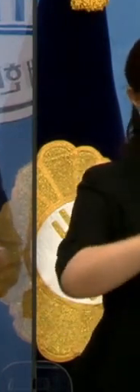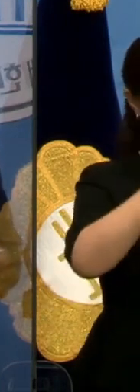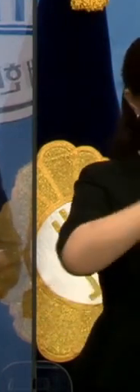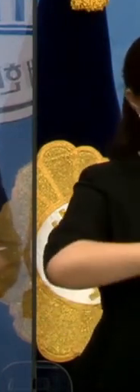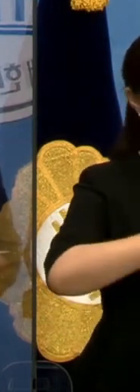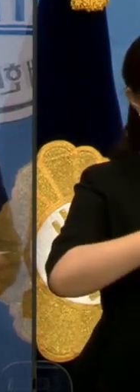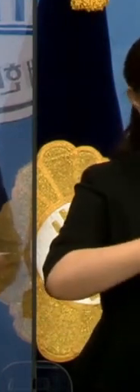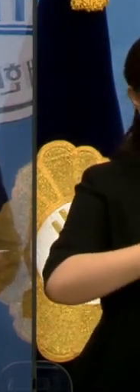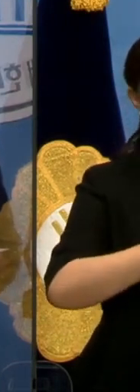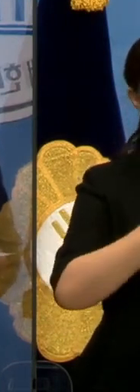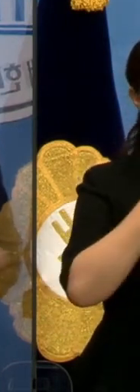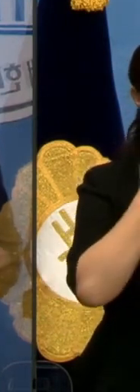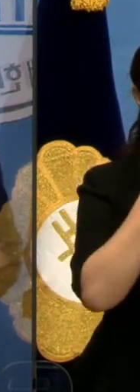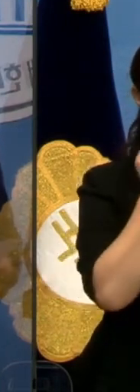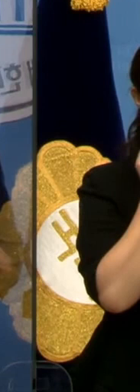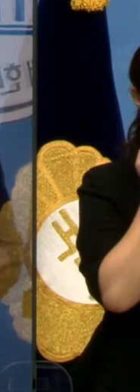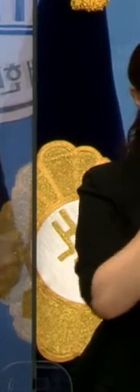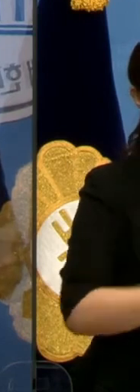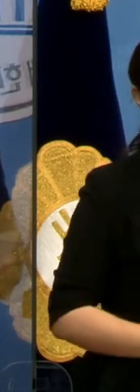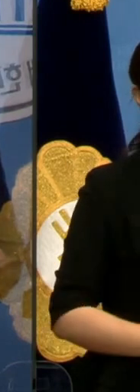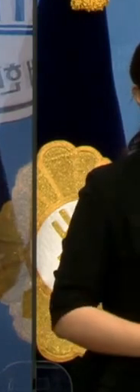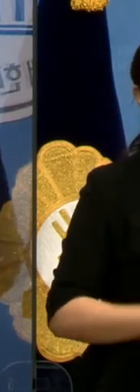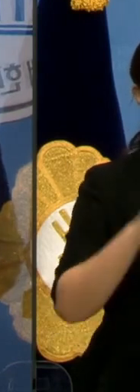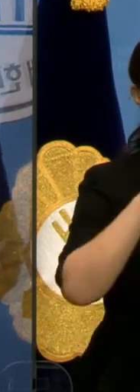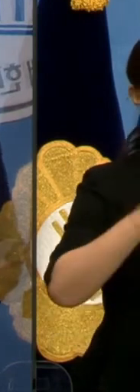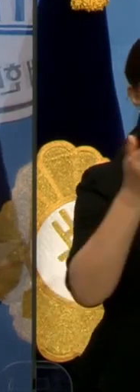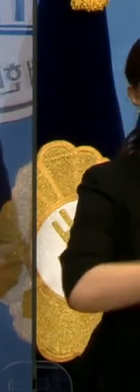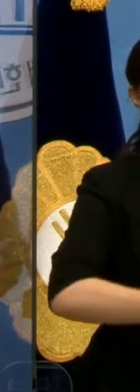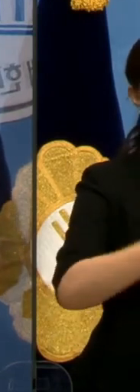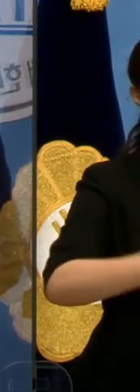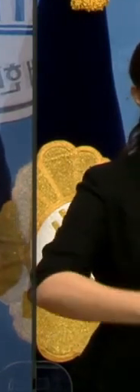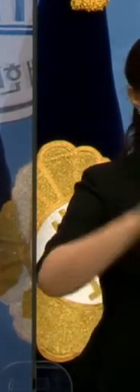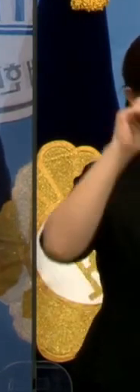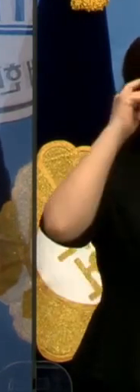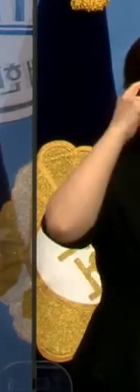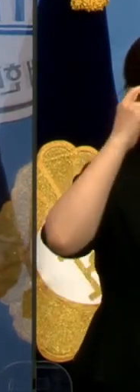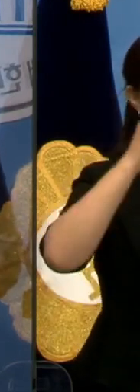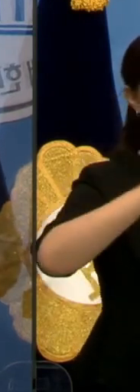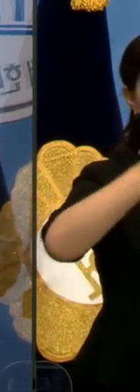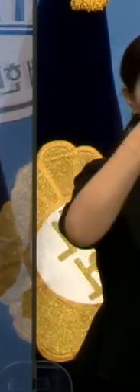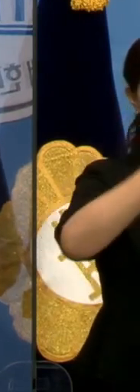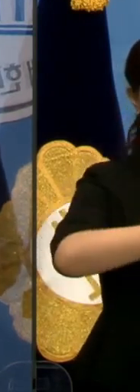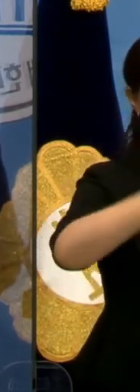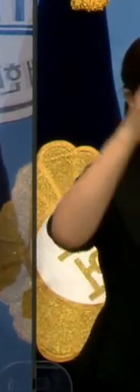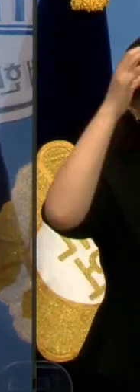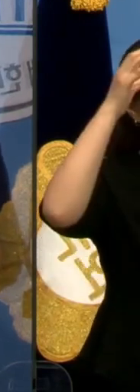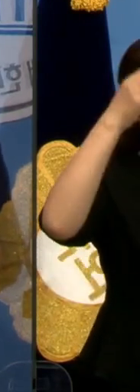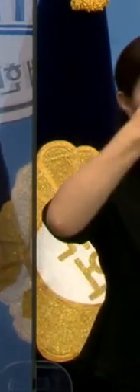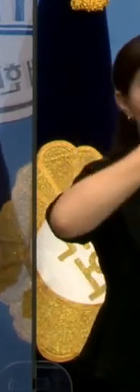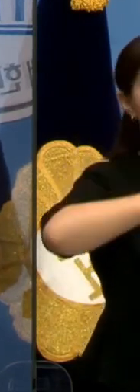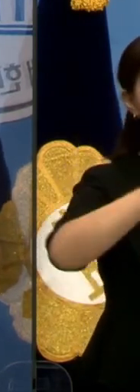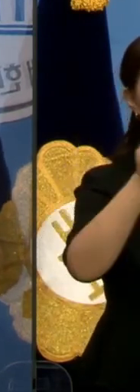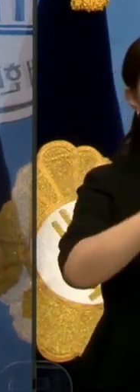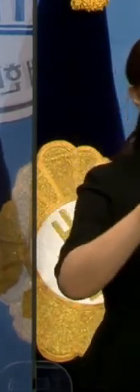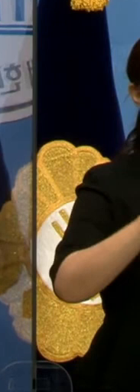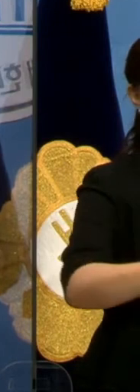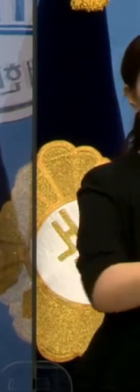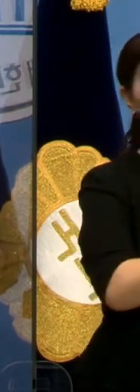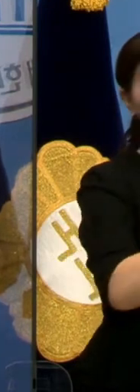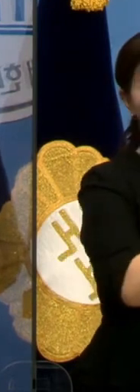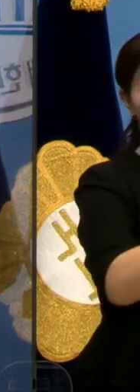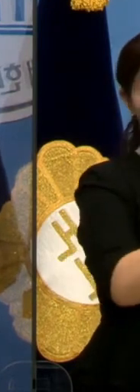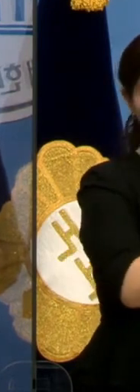않겠습니다. 토지공개념 3법의 기대 효과를 말씀드립니다. 현재 우리나라 공공임대주택 비중은